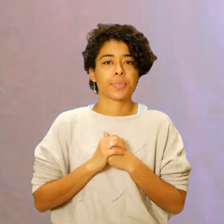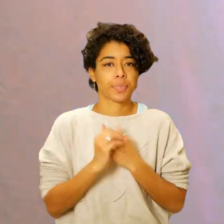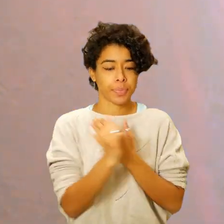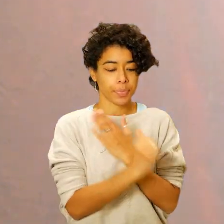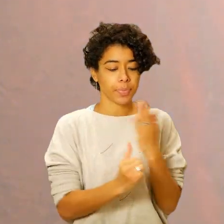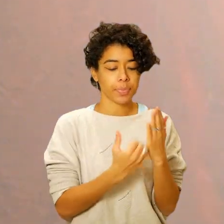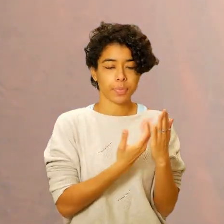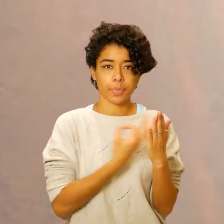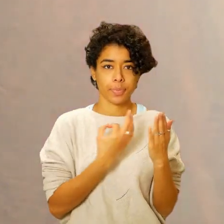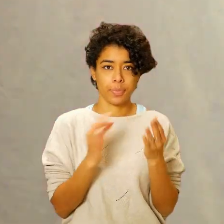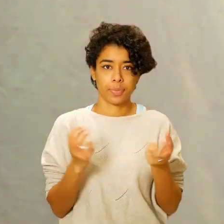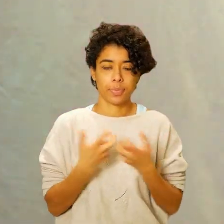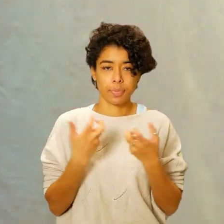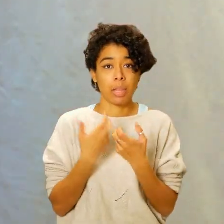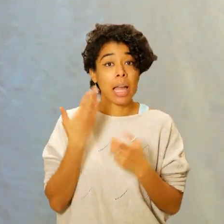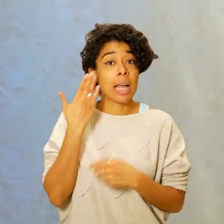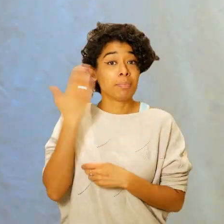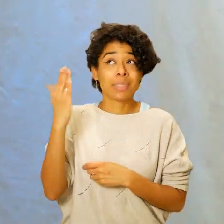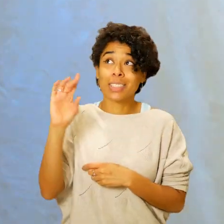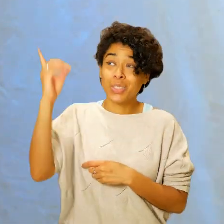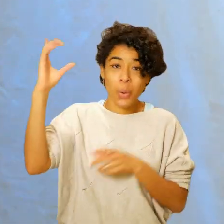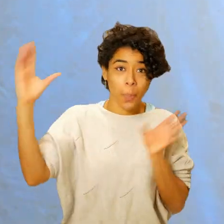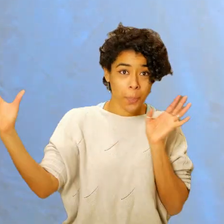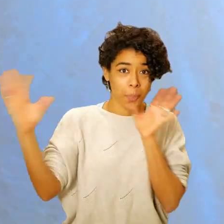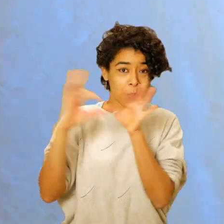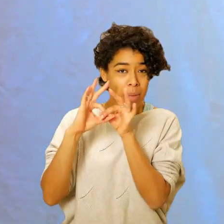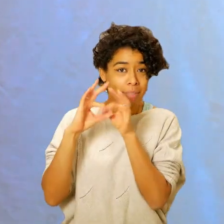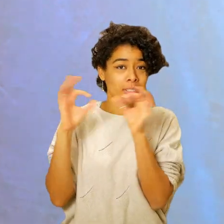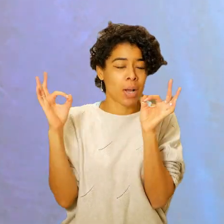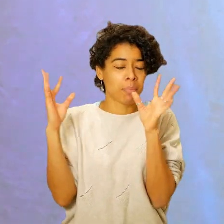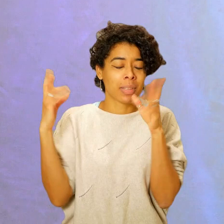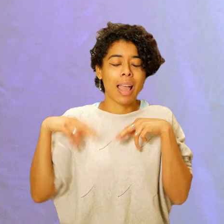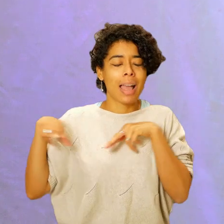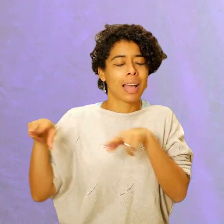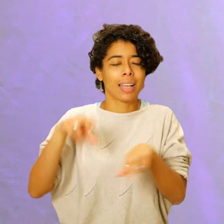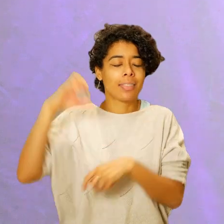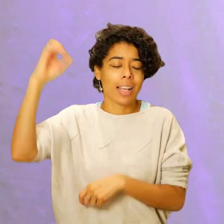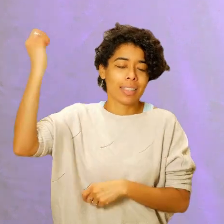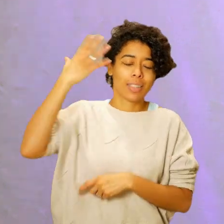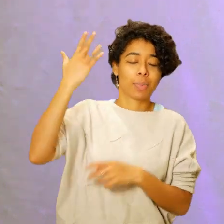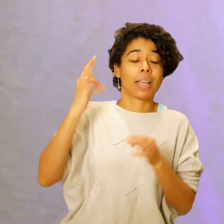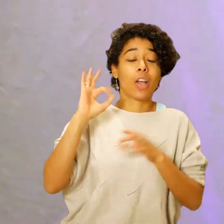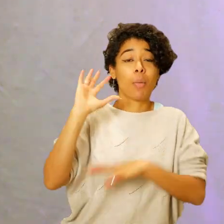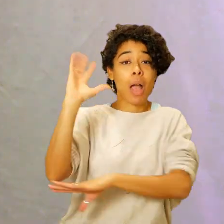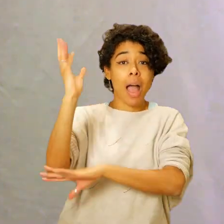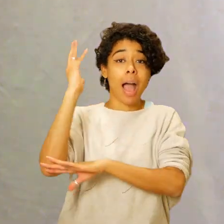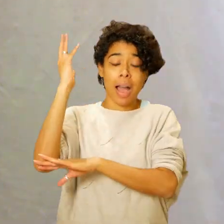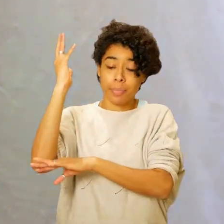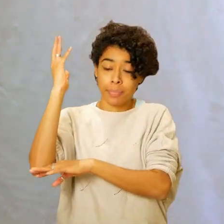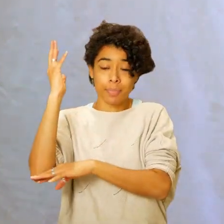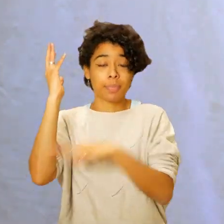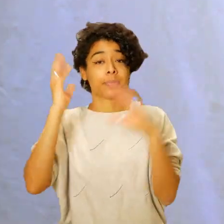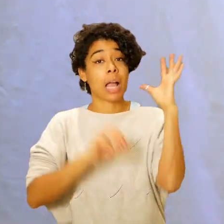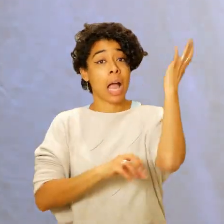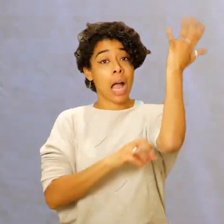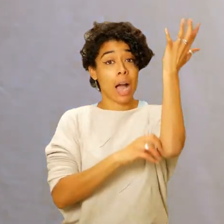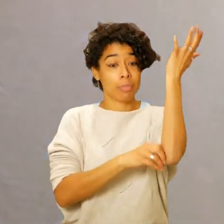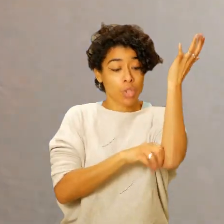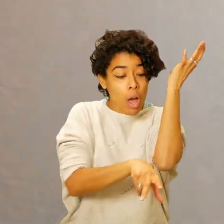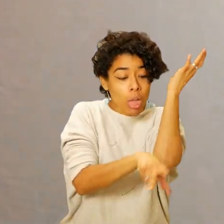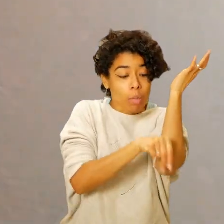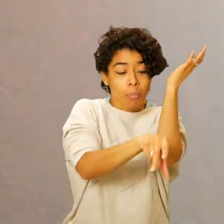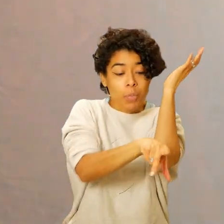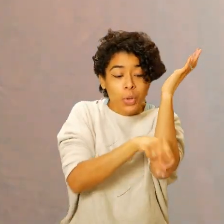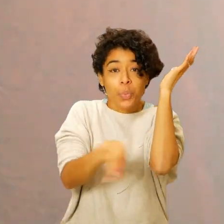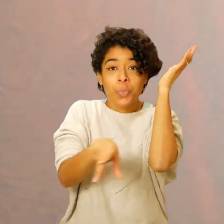nous donne cet exemple que quand on est connecté, dans la rivière du Saint-Esprit, on est comme des arbres plantés près des courants d'eau et on s'enracine et